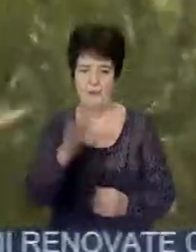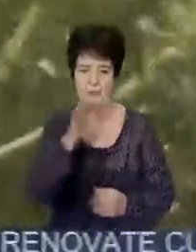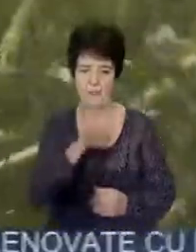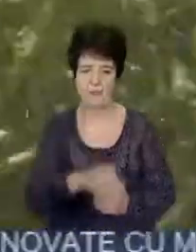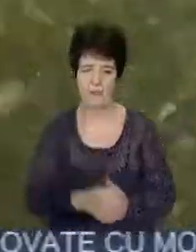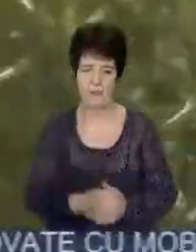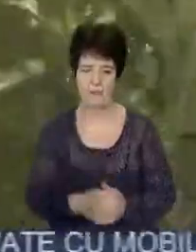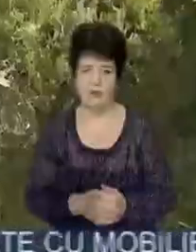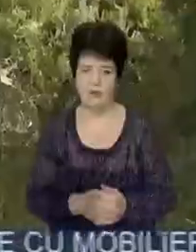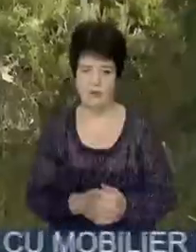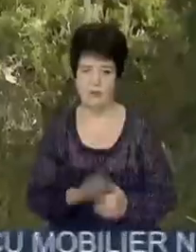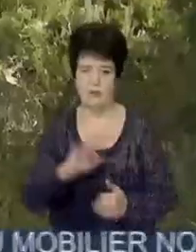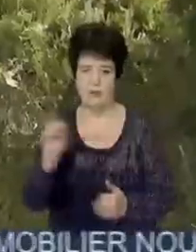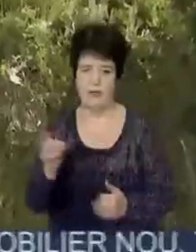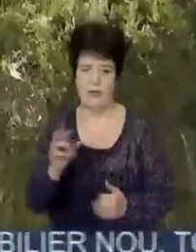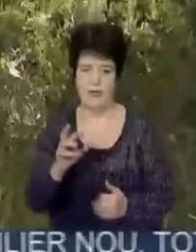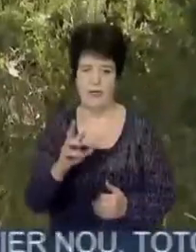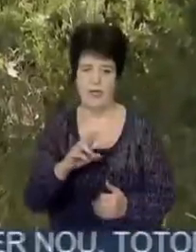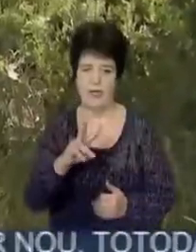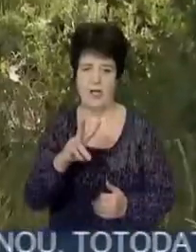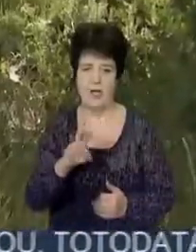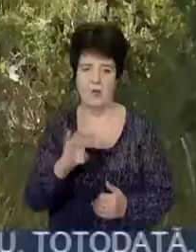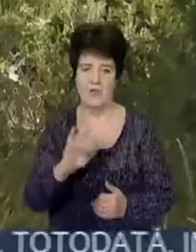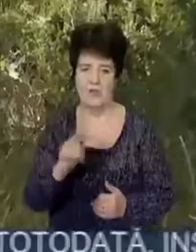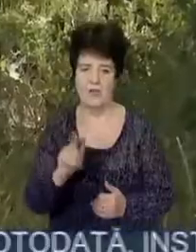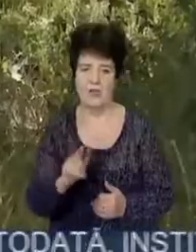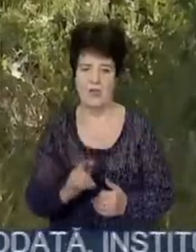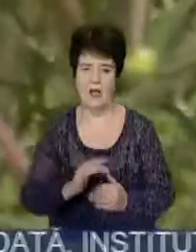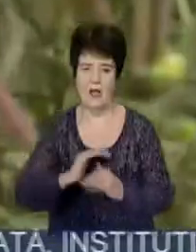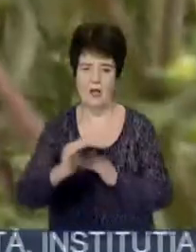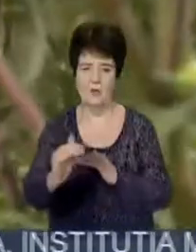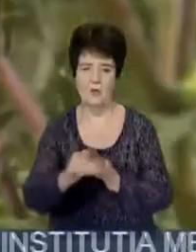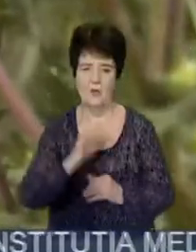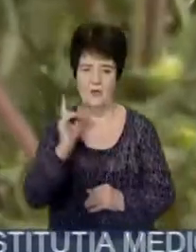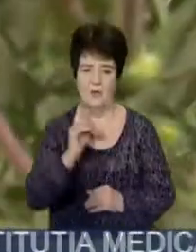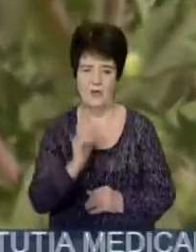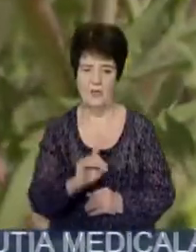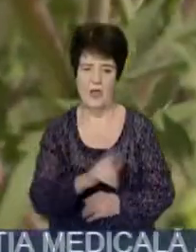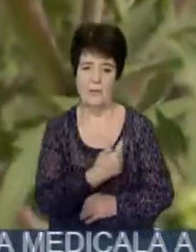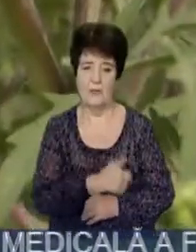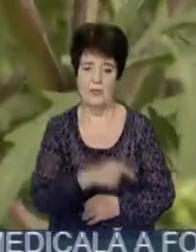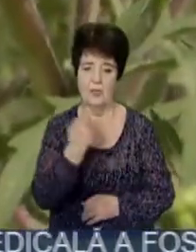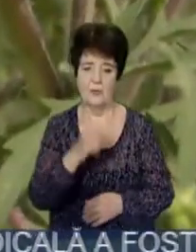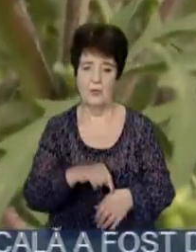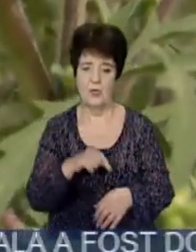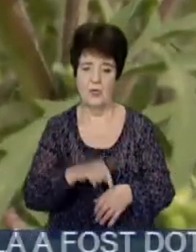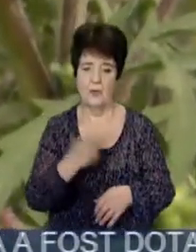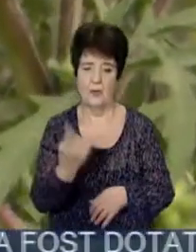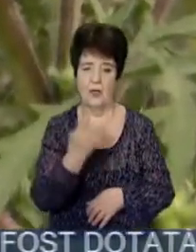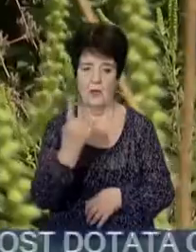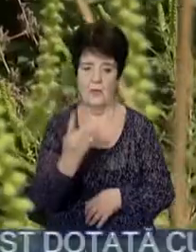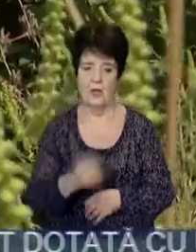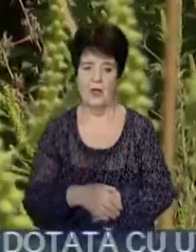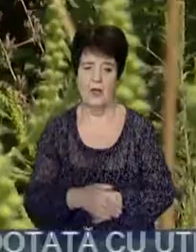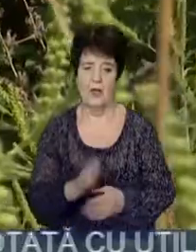partea spre Ilovieni, acolo câmpul e verde și de-a mai înflorit. Medicii spun că primele simptome ale alergiei la ambrozie